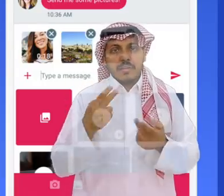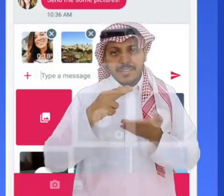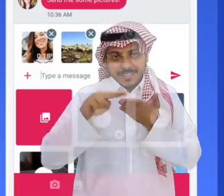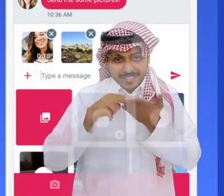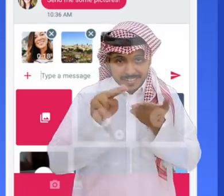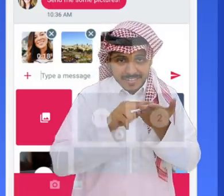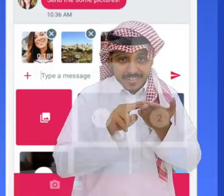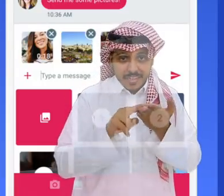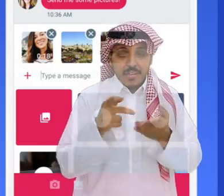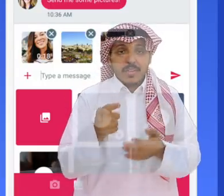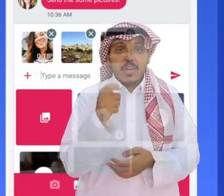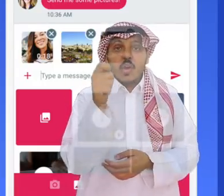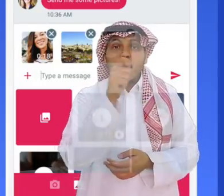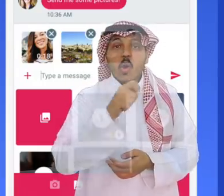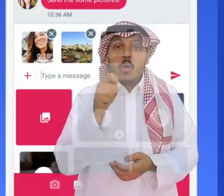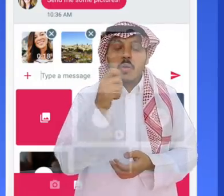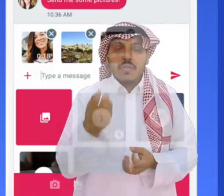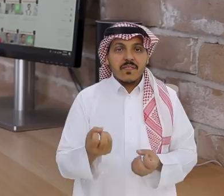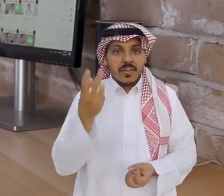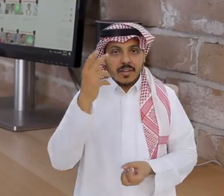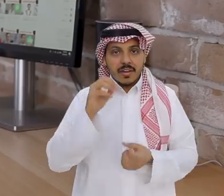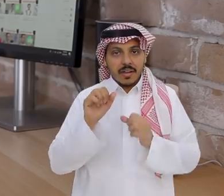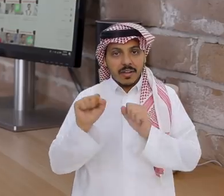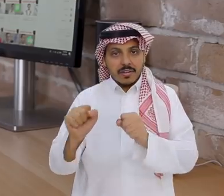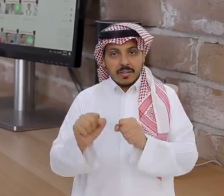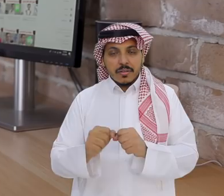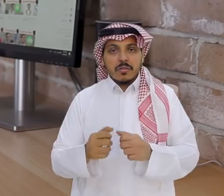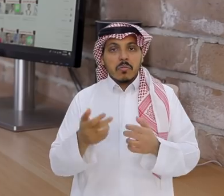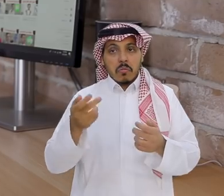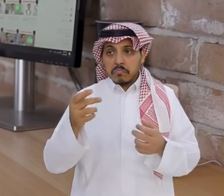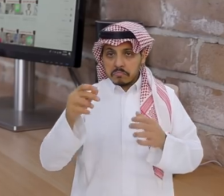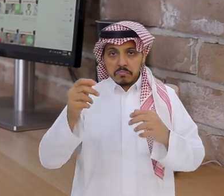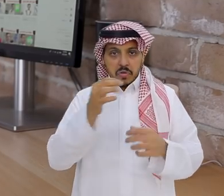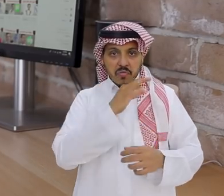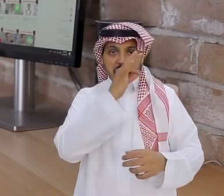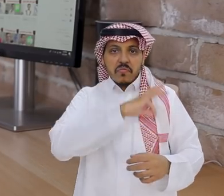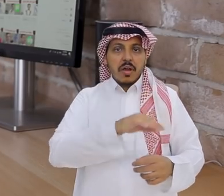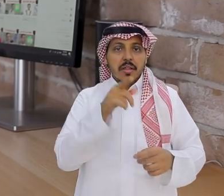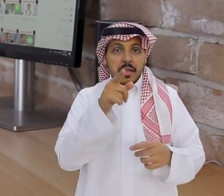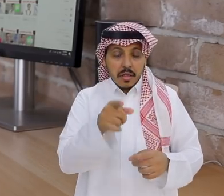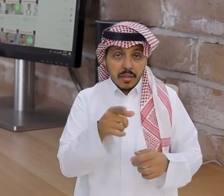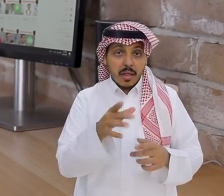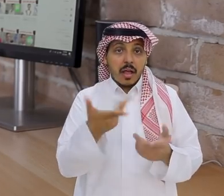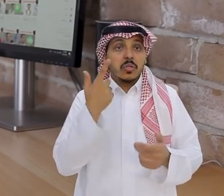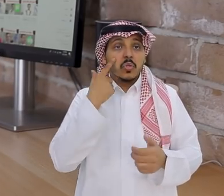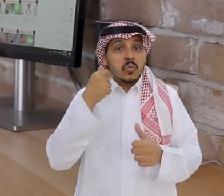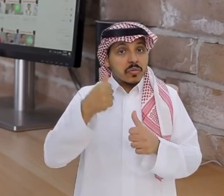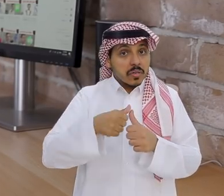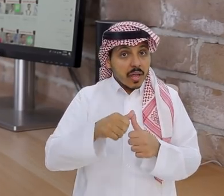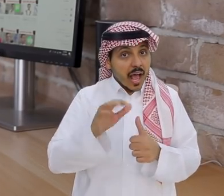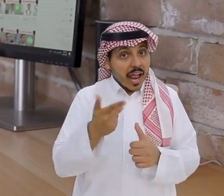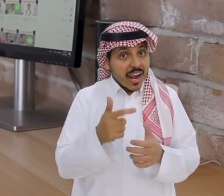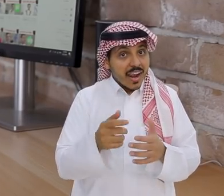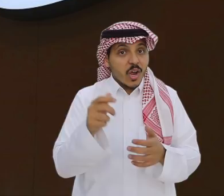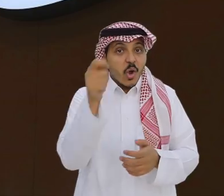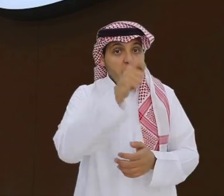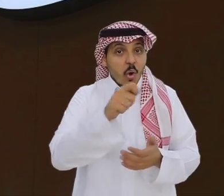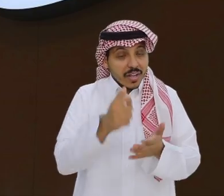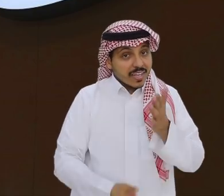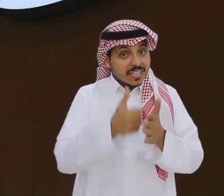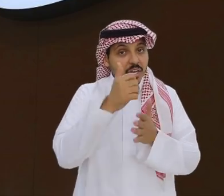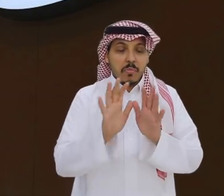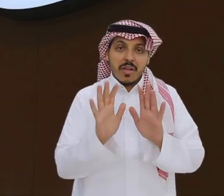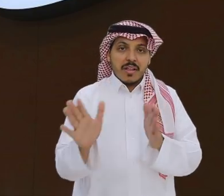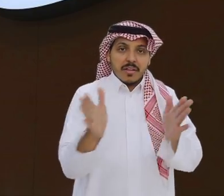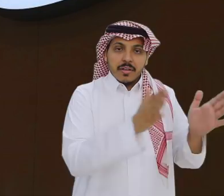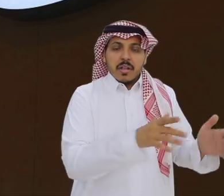هو فيه شات واللي فيه مسجات أغنى وأفضل. ننتظر ونشوف هل بالفعل هالمرة بتنجح جوجل ولا لا. LG